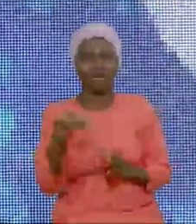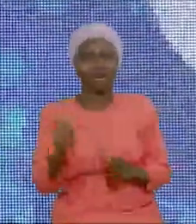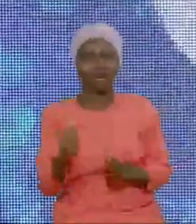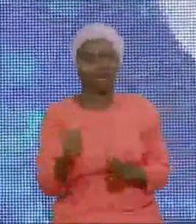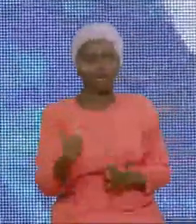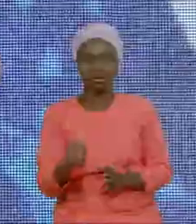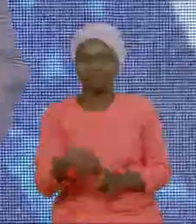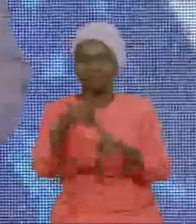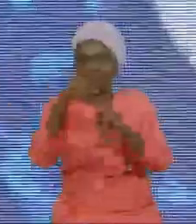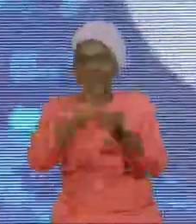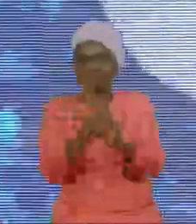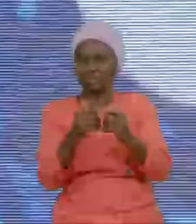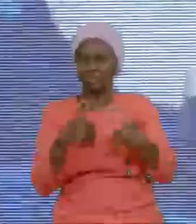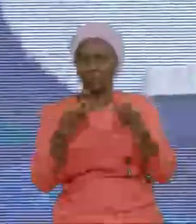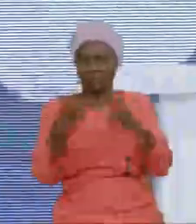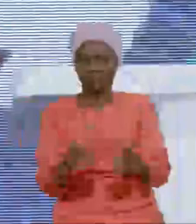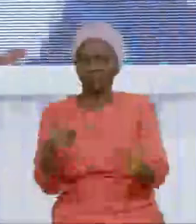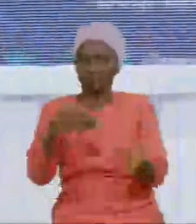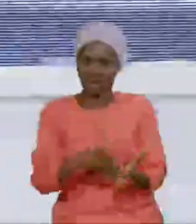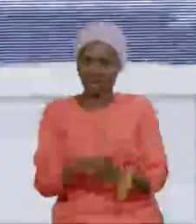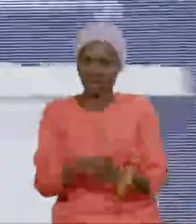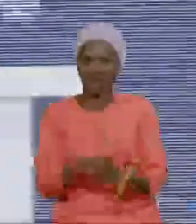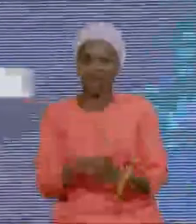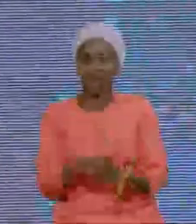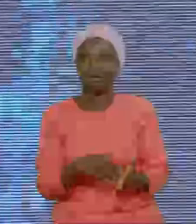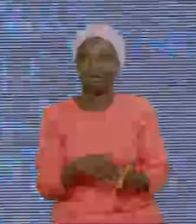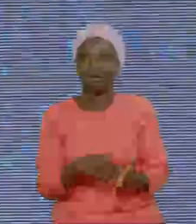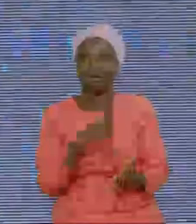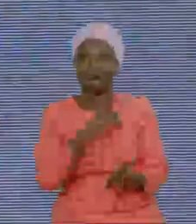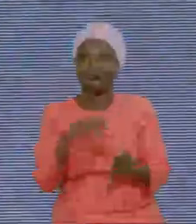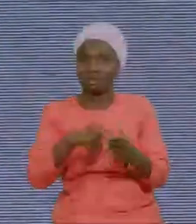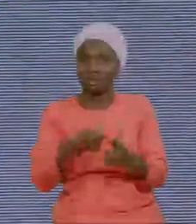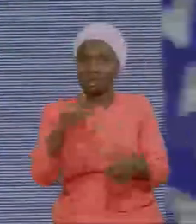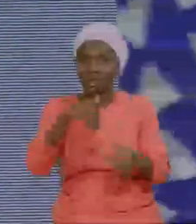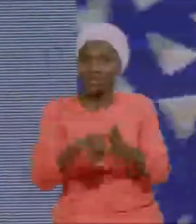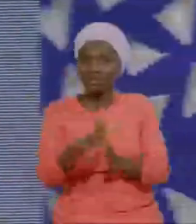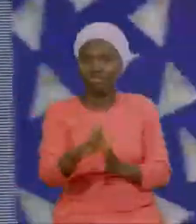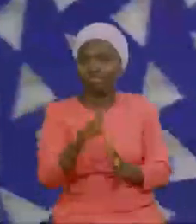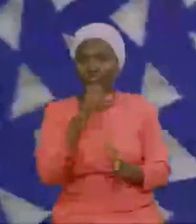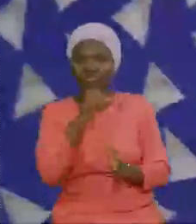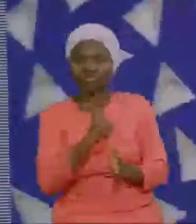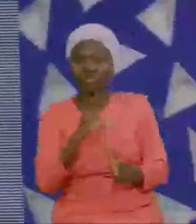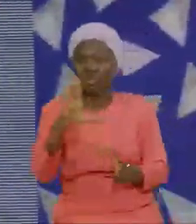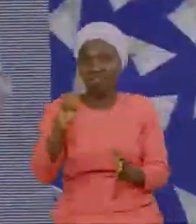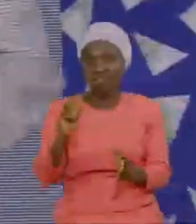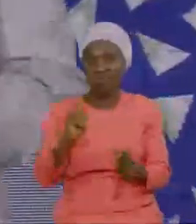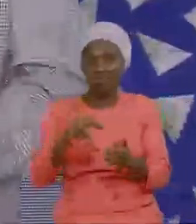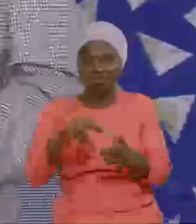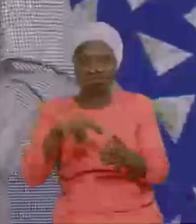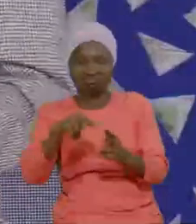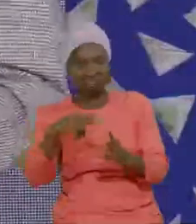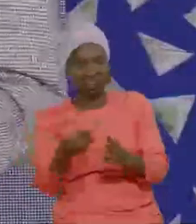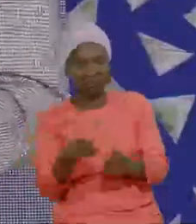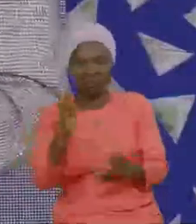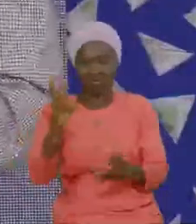again. Un changement remarquable s'est encore produit. And then you come to your 50s or 60s. Et quand vous avez 50, 60 ans. And look at